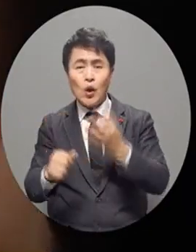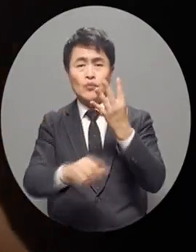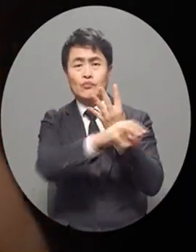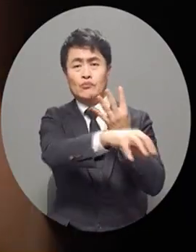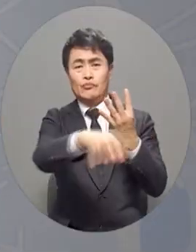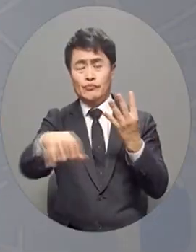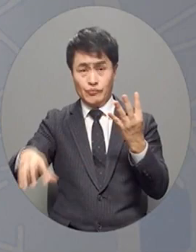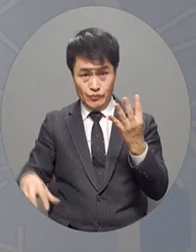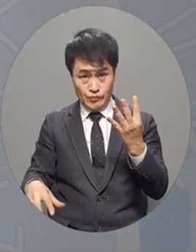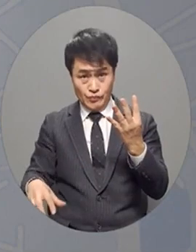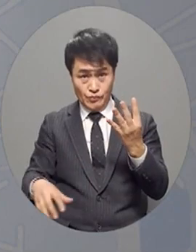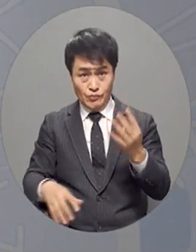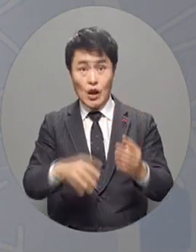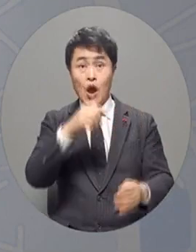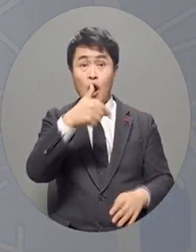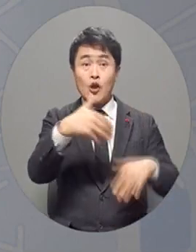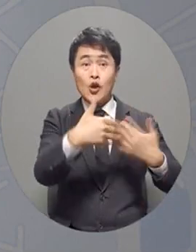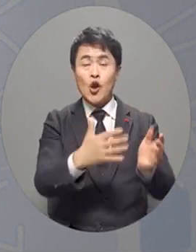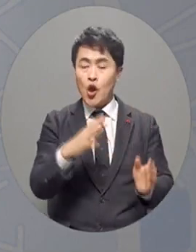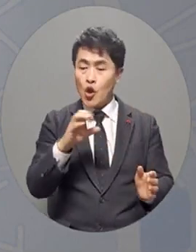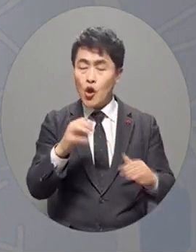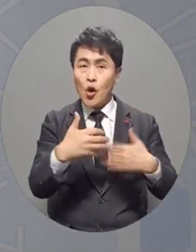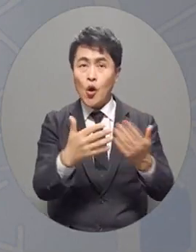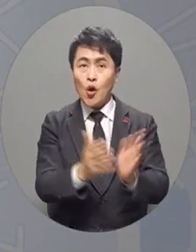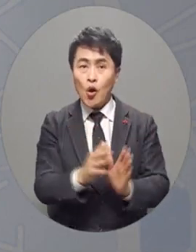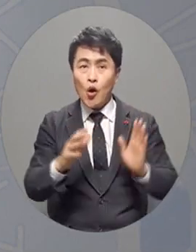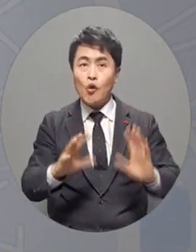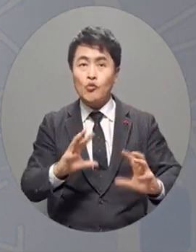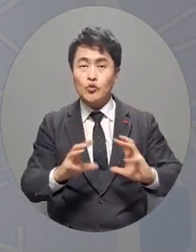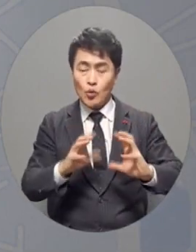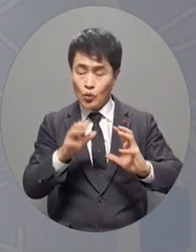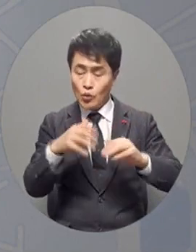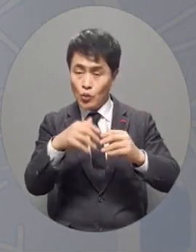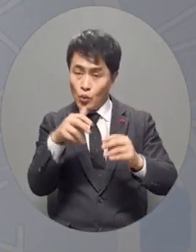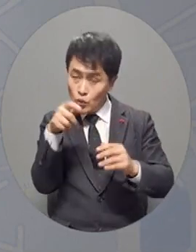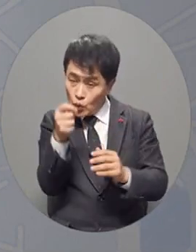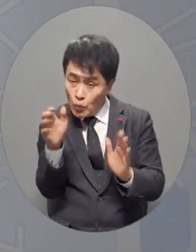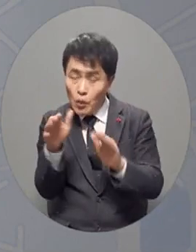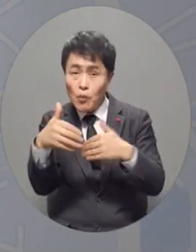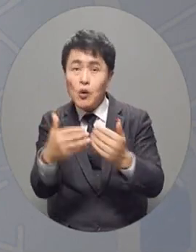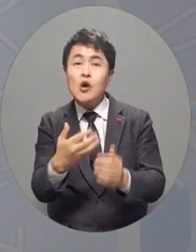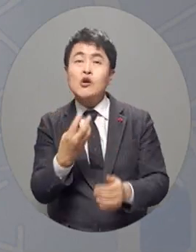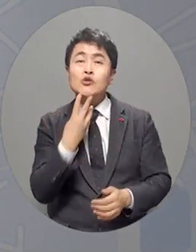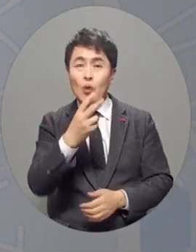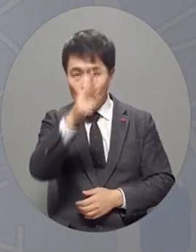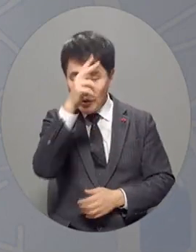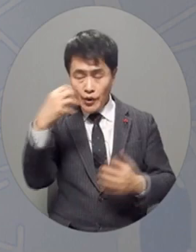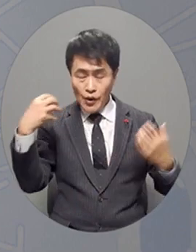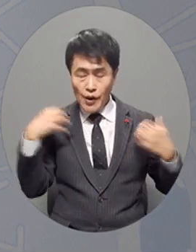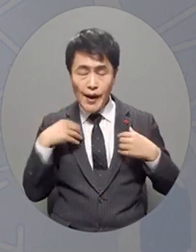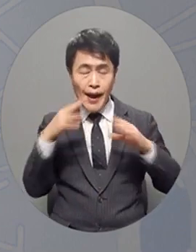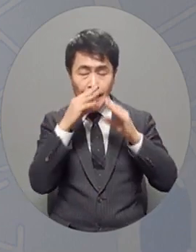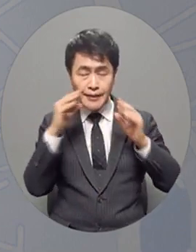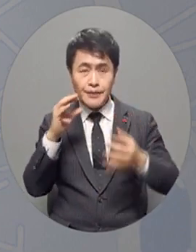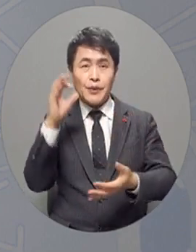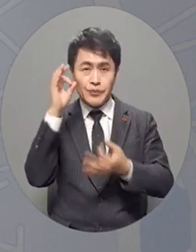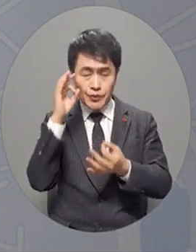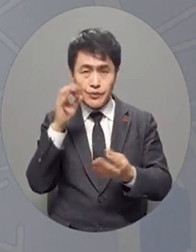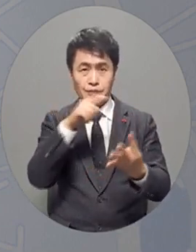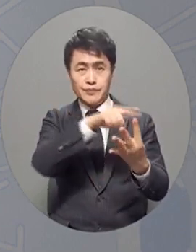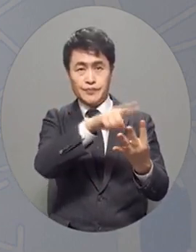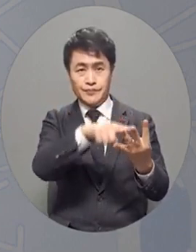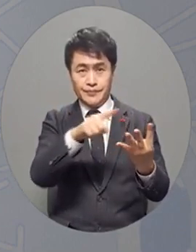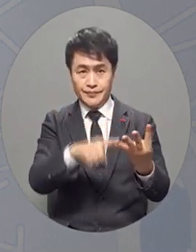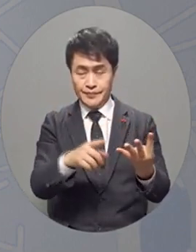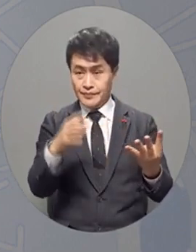정해줬습니다. 경복궁 영추문과 국립고궁박물관 쪽문 두 곳, 서울경찰청, 세종대왕 동상이었습니다.